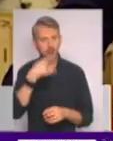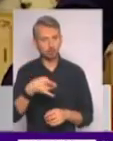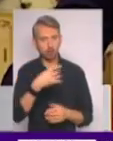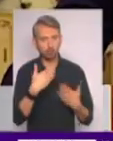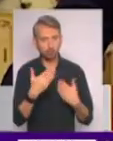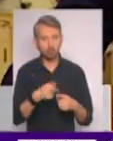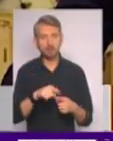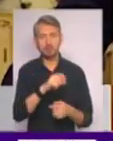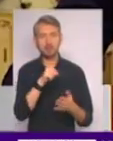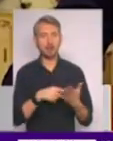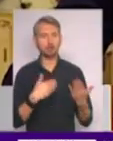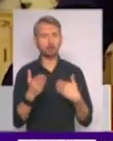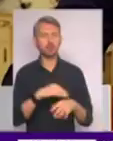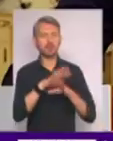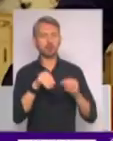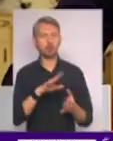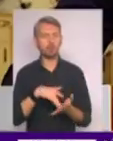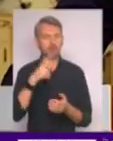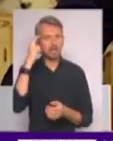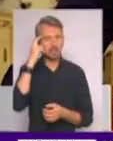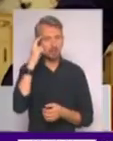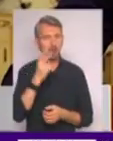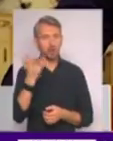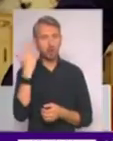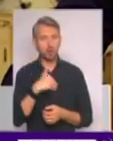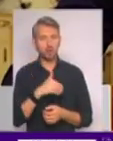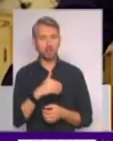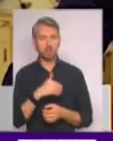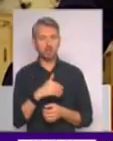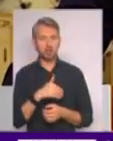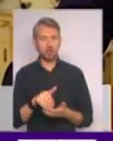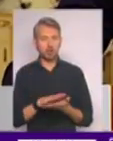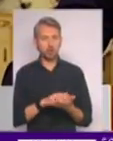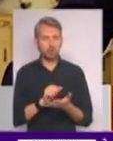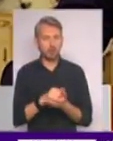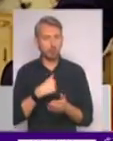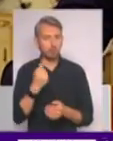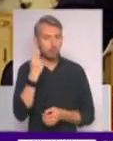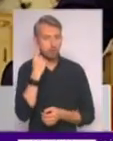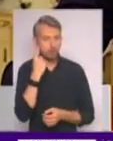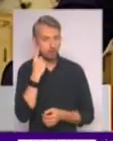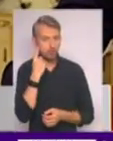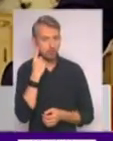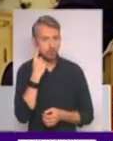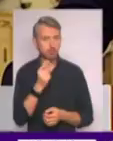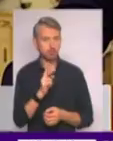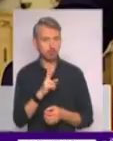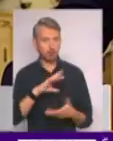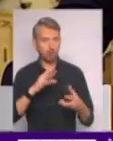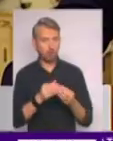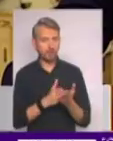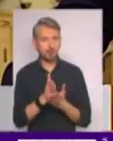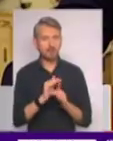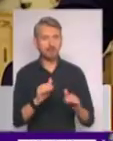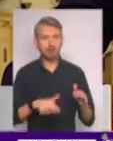стосується, це питання стосується в цілому міста Києва. Коли зонування відповідне, я почув, наскільки концепція